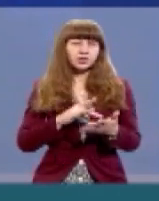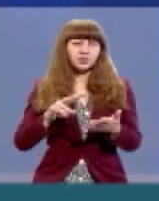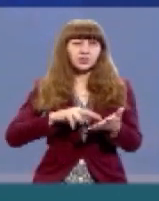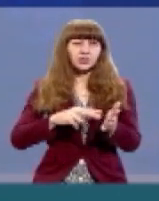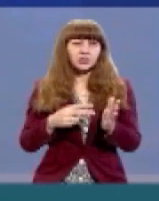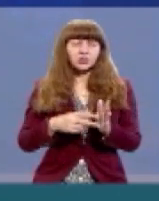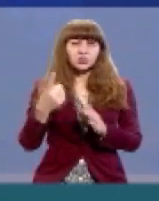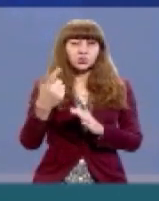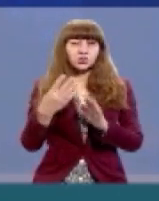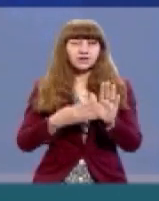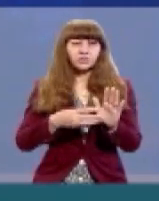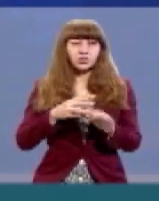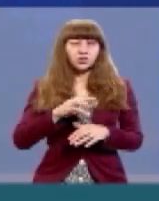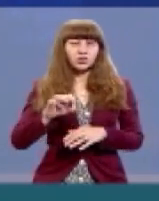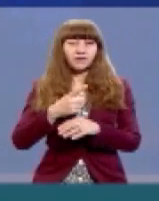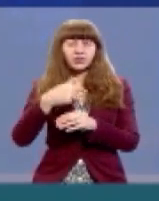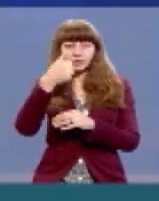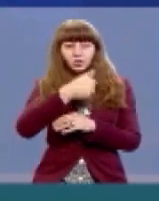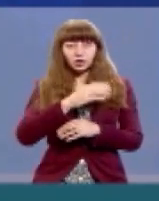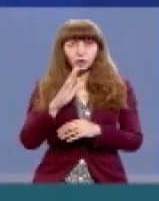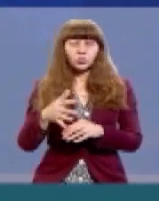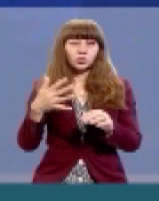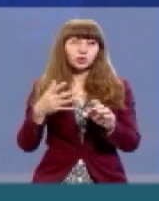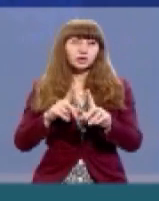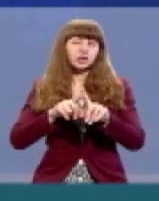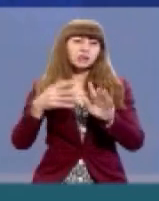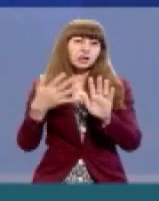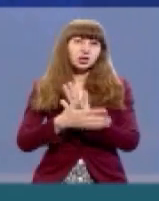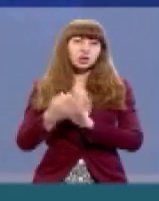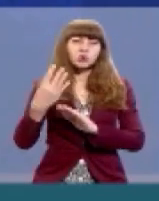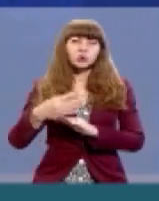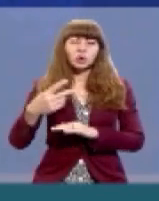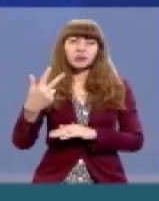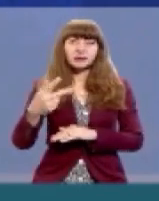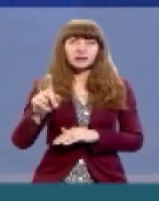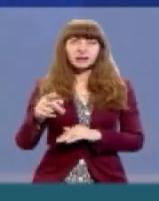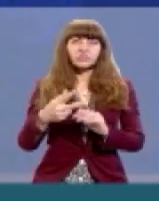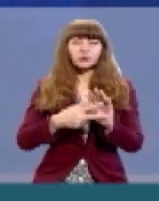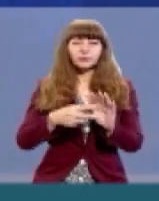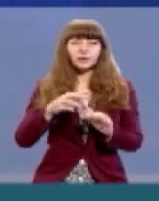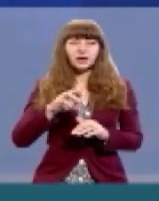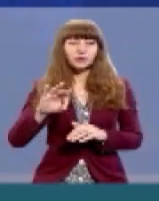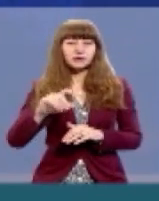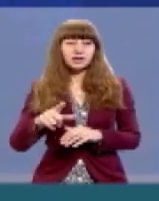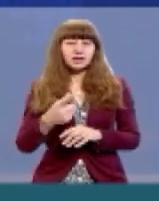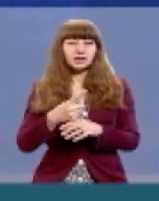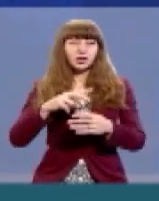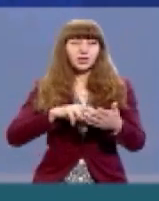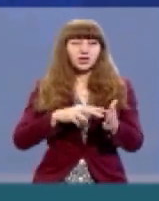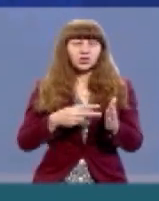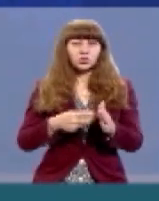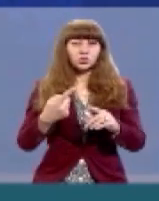стоимость 109 миллионов тенге. В текущем году будет освоено 43,8 миллиона тенге. Данный проект для нашего